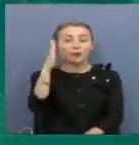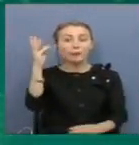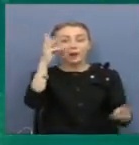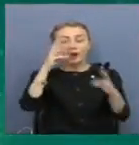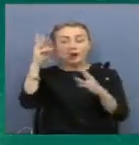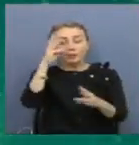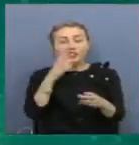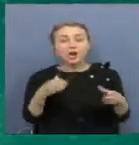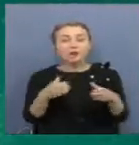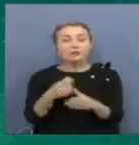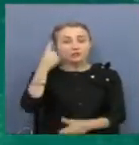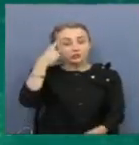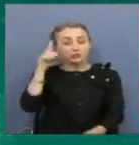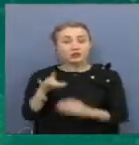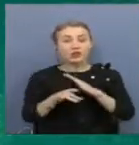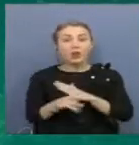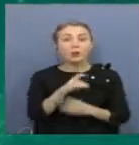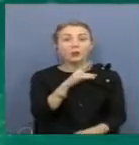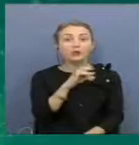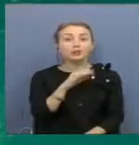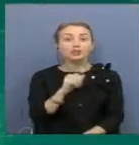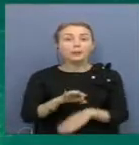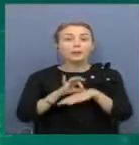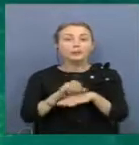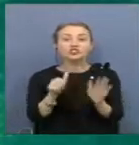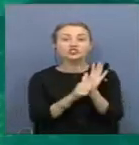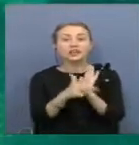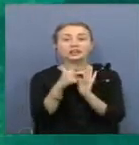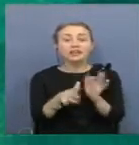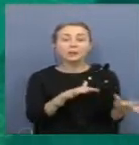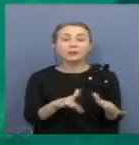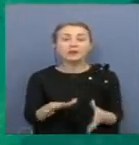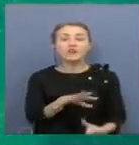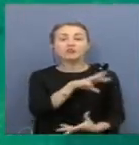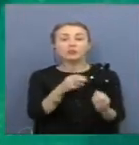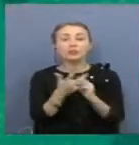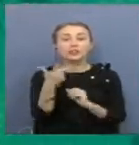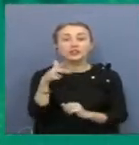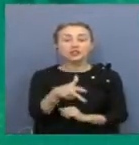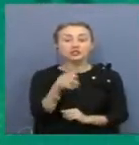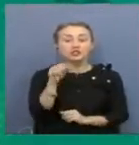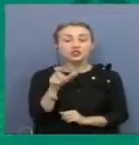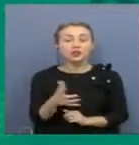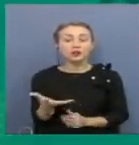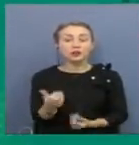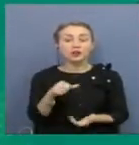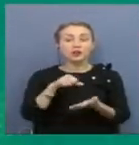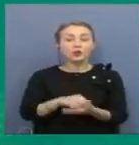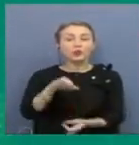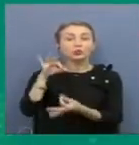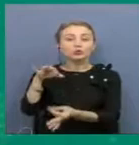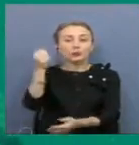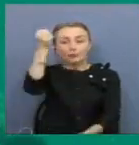мақаласының аясында жыл басынан бері 3000 адамды қамтыған 63 іс-шара өткізілген. Аталған бағдарлама аясында қазақтың